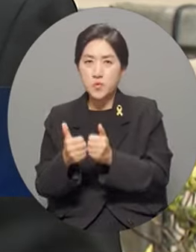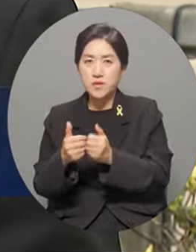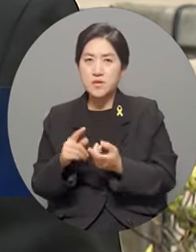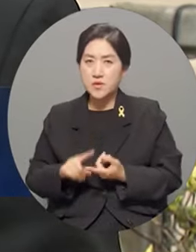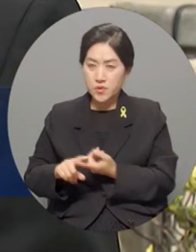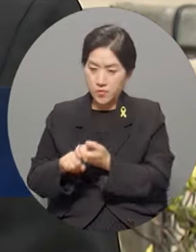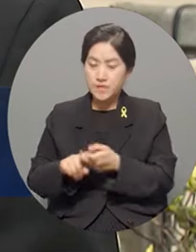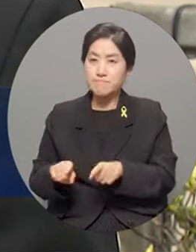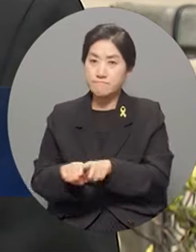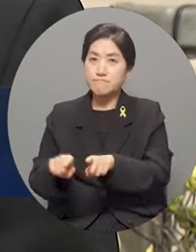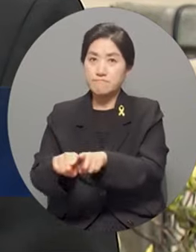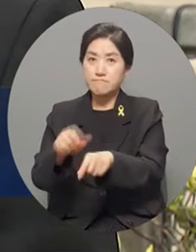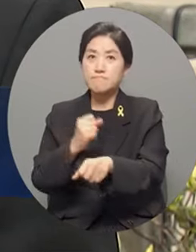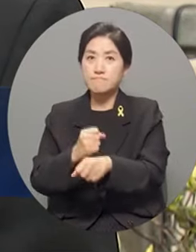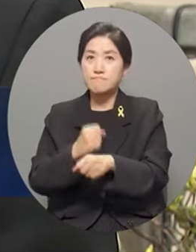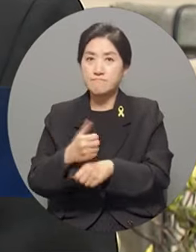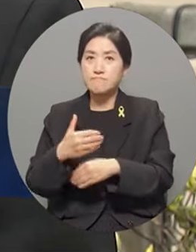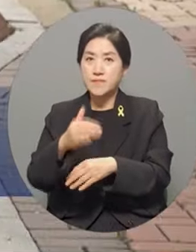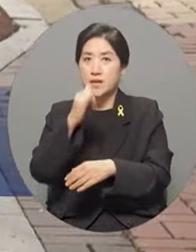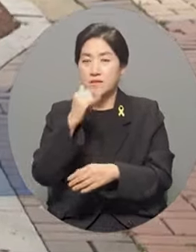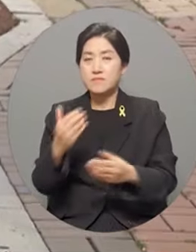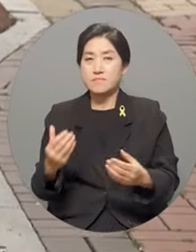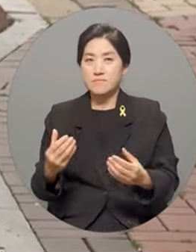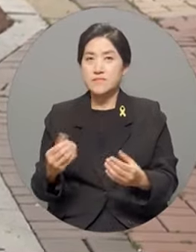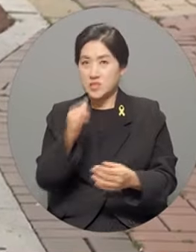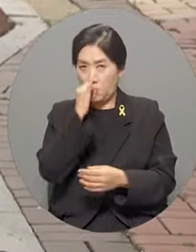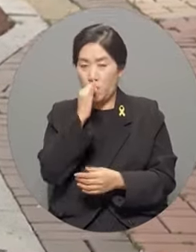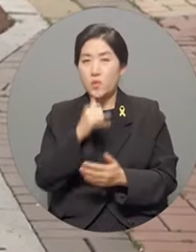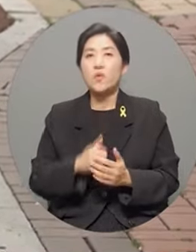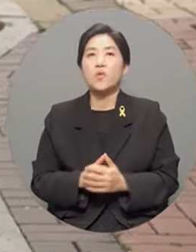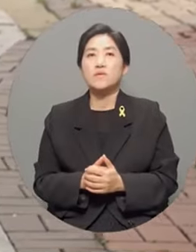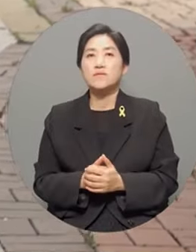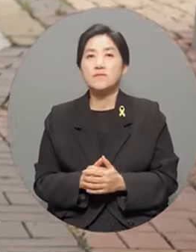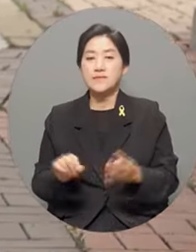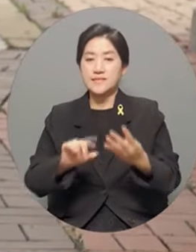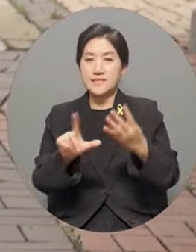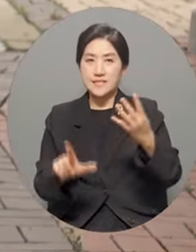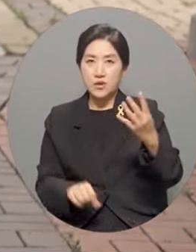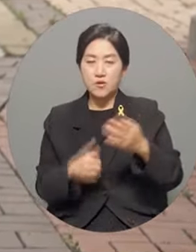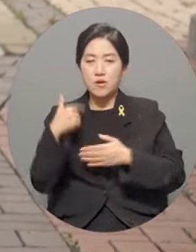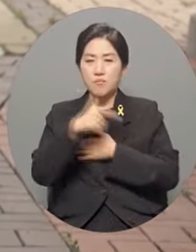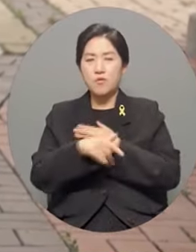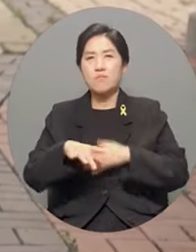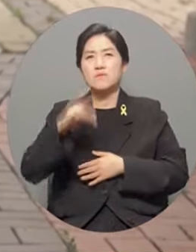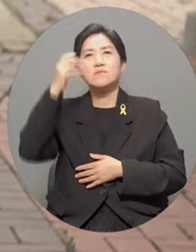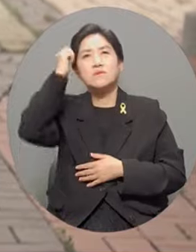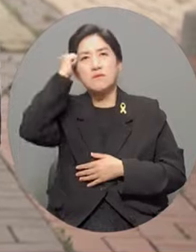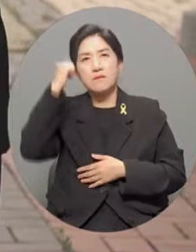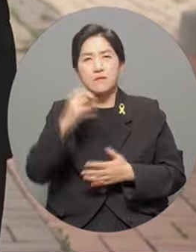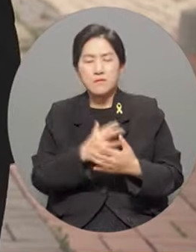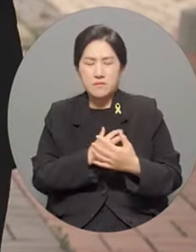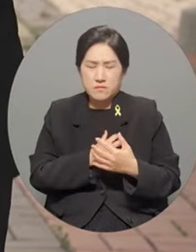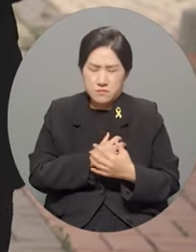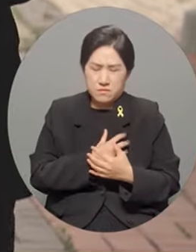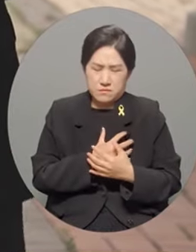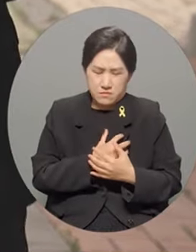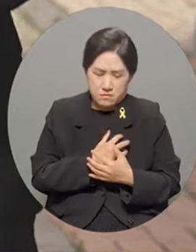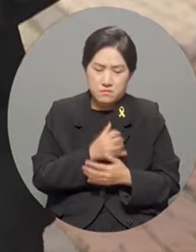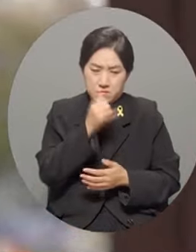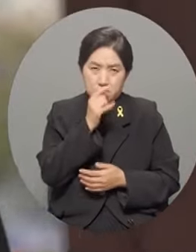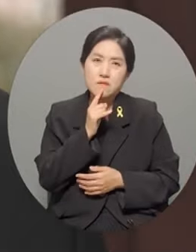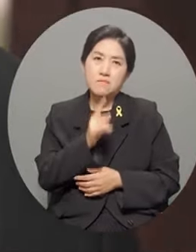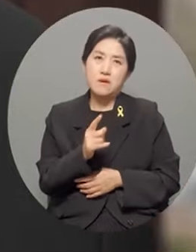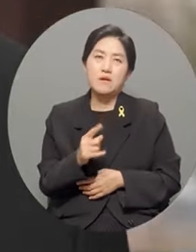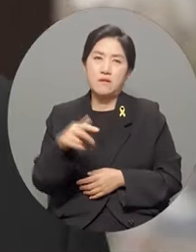해갖고 같이 진행하고 했었습니다 4월을 몸이 먼저 기억하고 심장이 아파오는 계절이라 말한